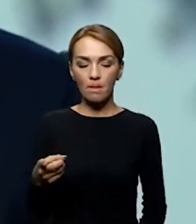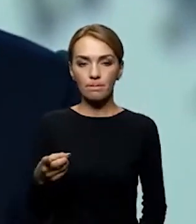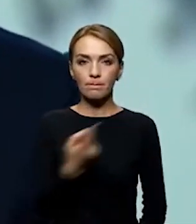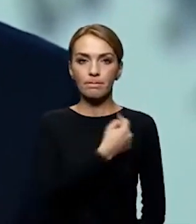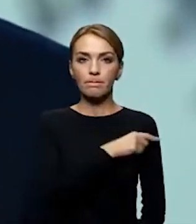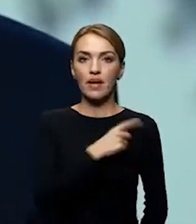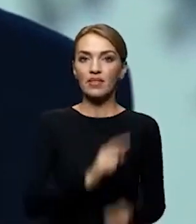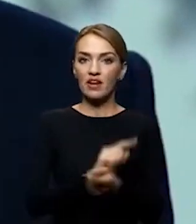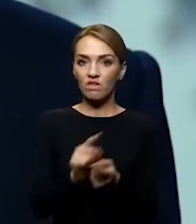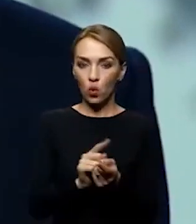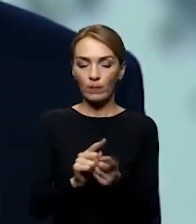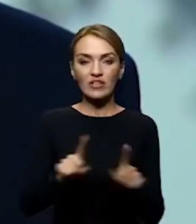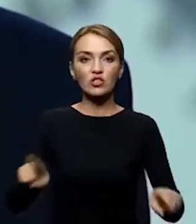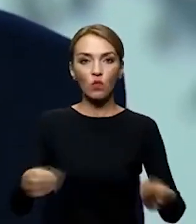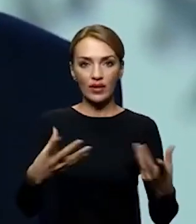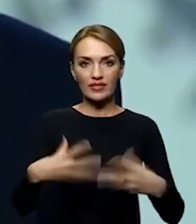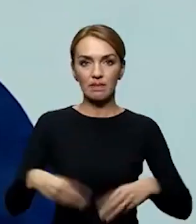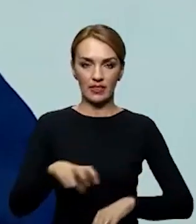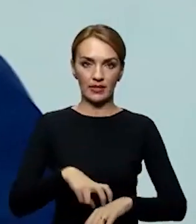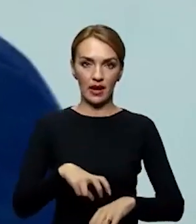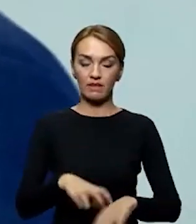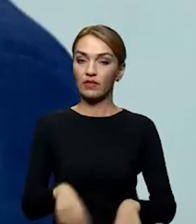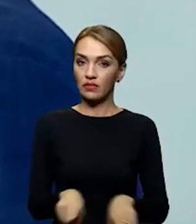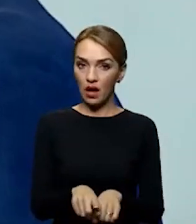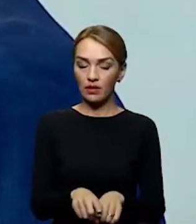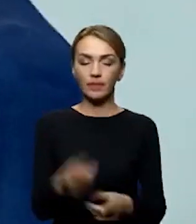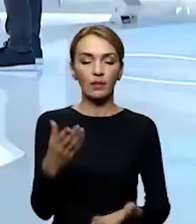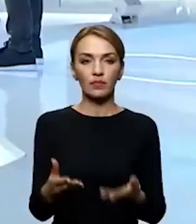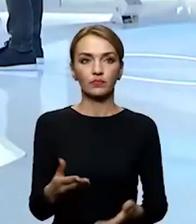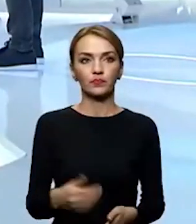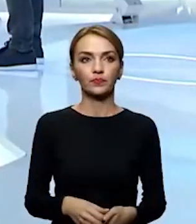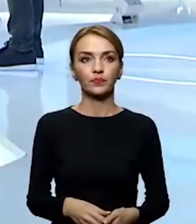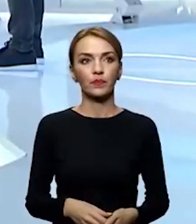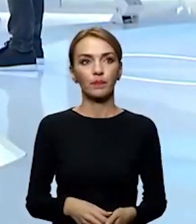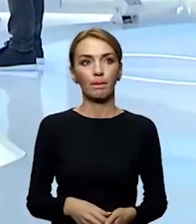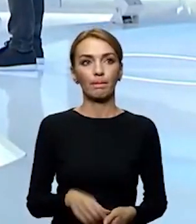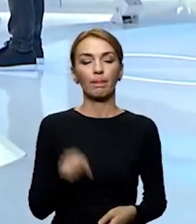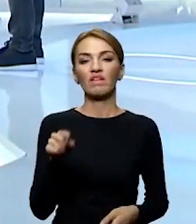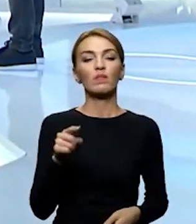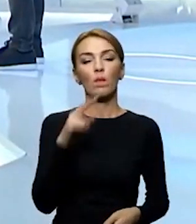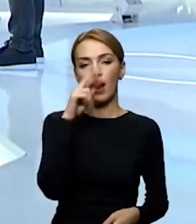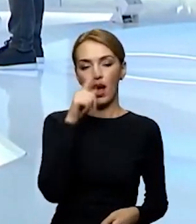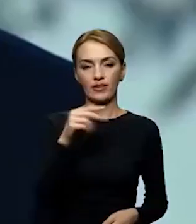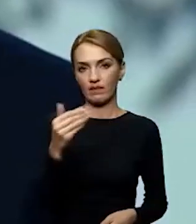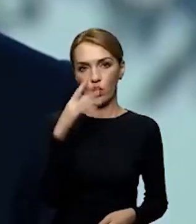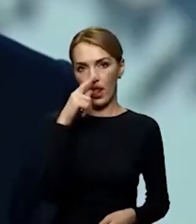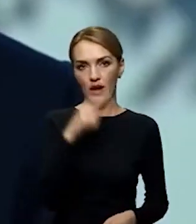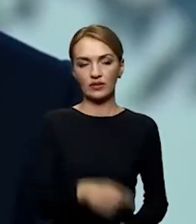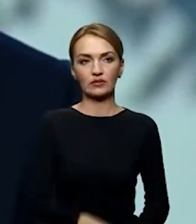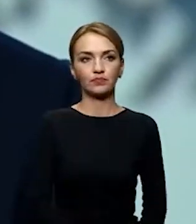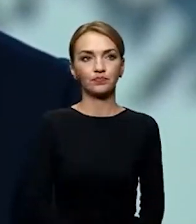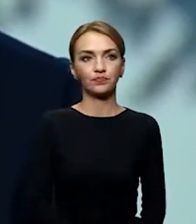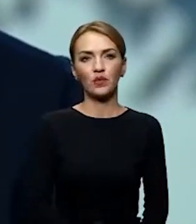лікарів. Чи не так? Так. І от якби у вас не було сімейних лікарів, я вибачаю за емоції, але… То ви ж помиляєтесь, у нас другий